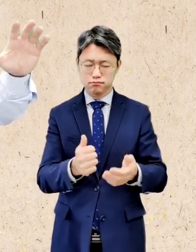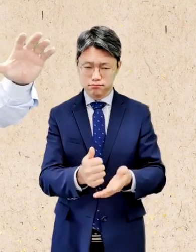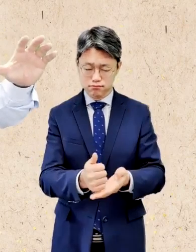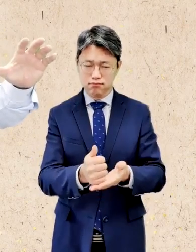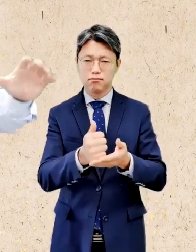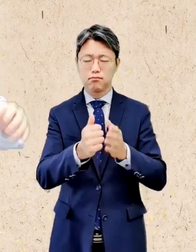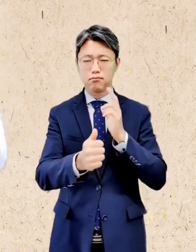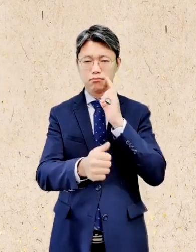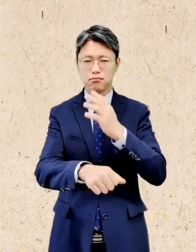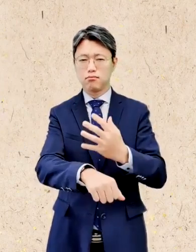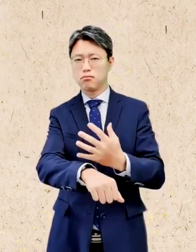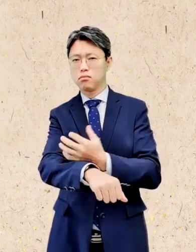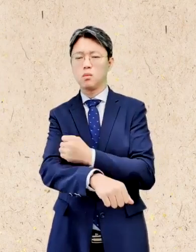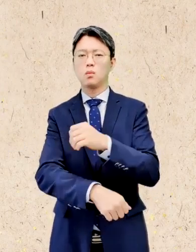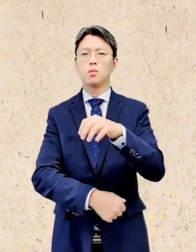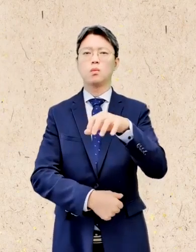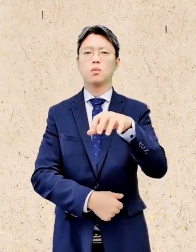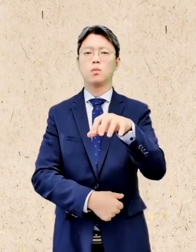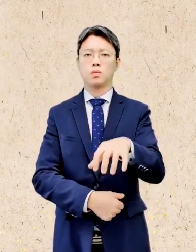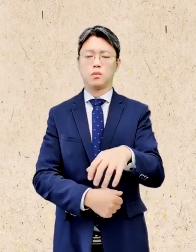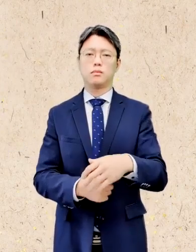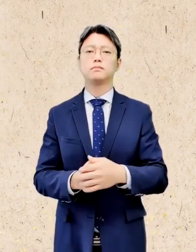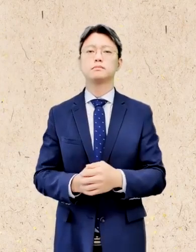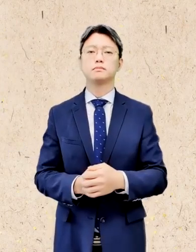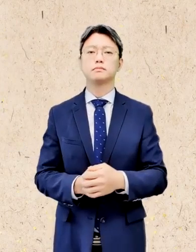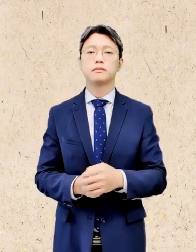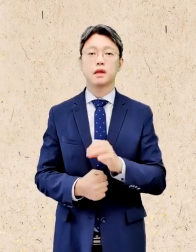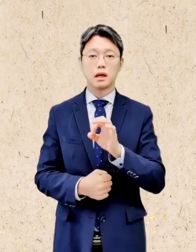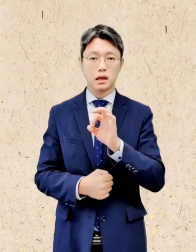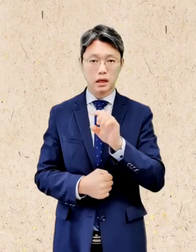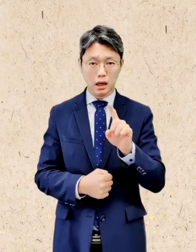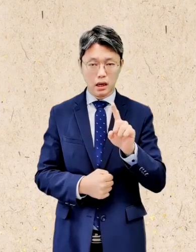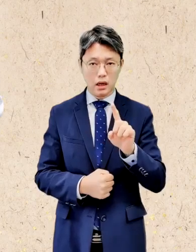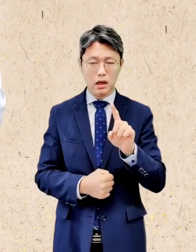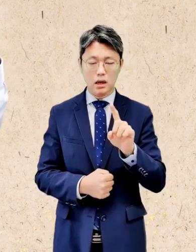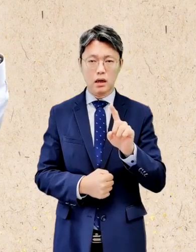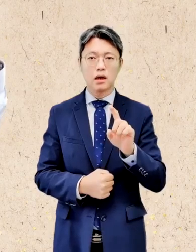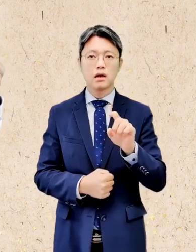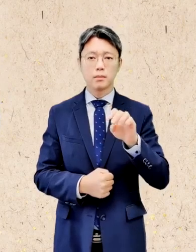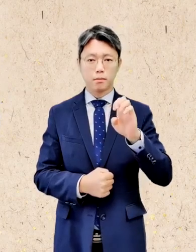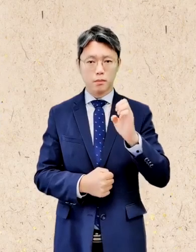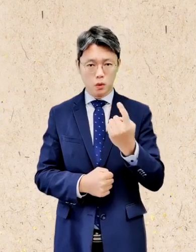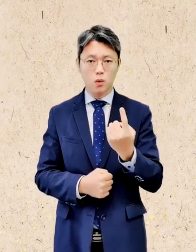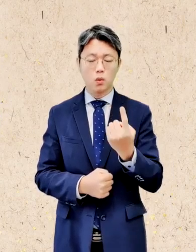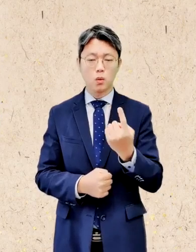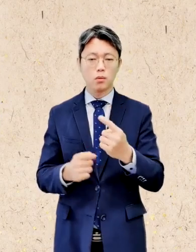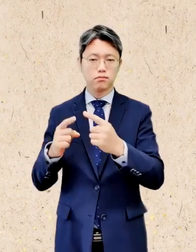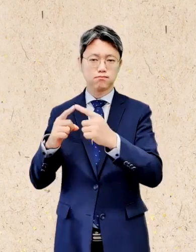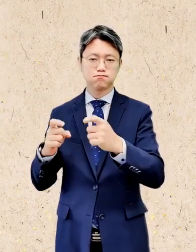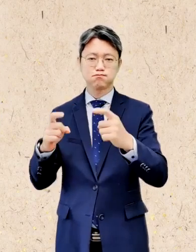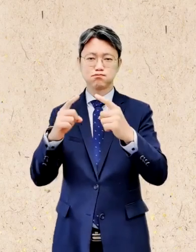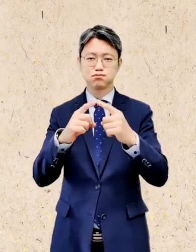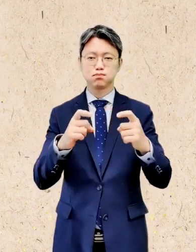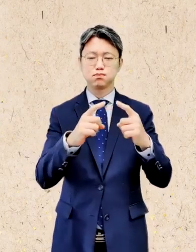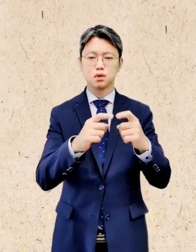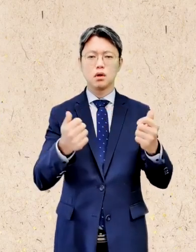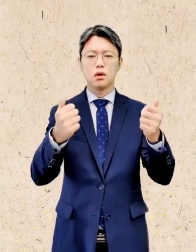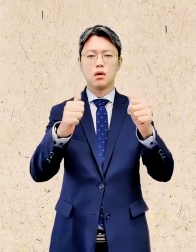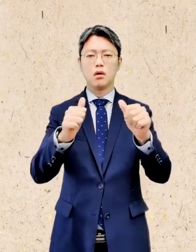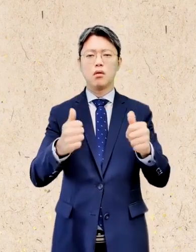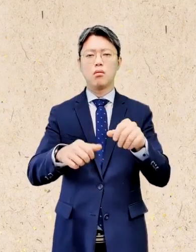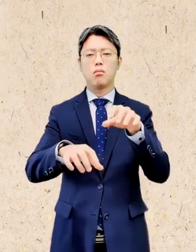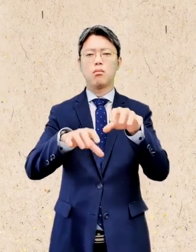도시가 되었는데 아프로디테의 신전과 아스클레피오스 그리고 포세이돈 신전 등이 이를